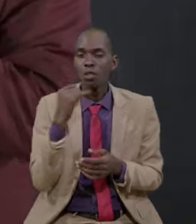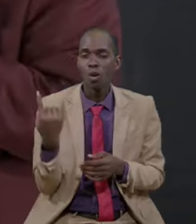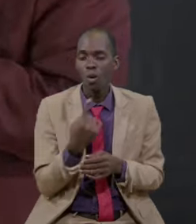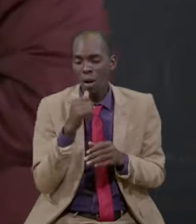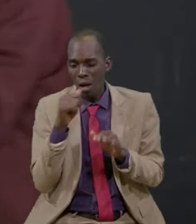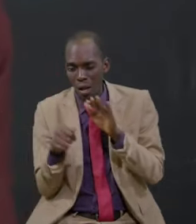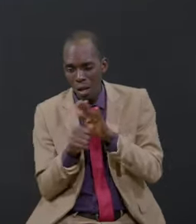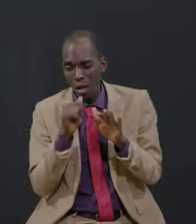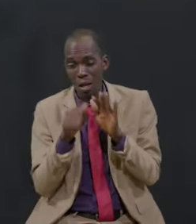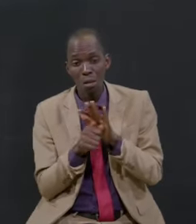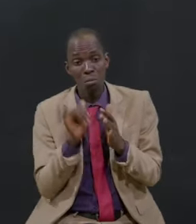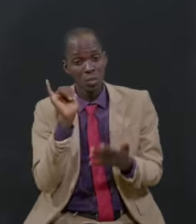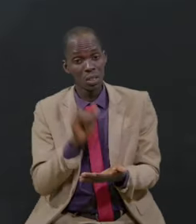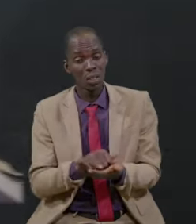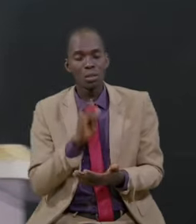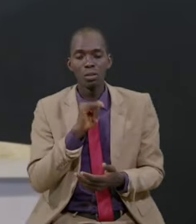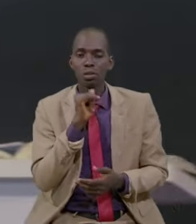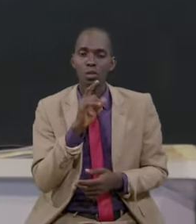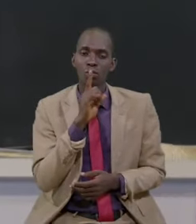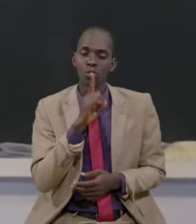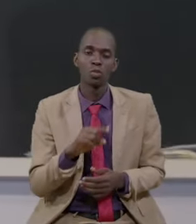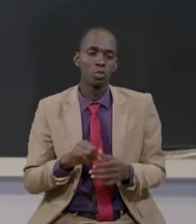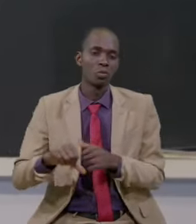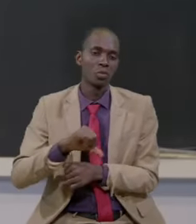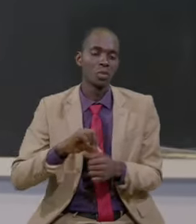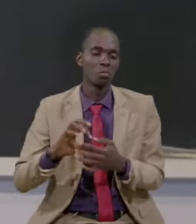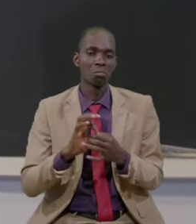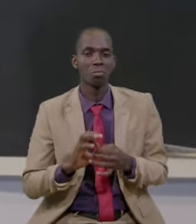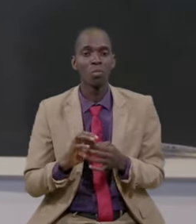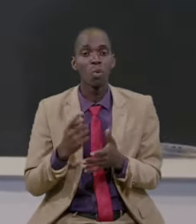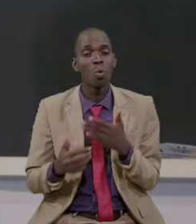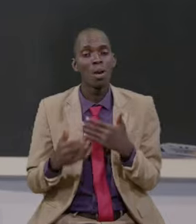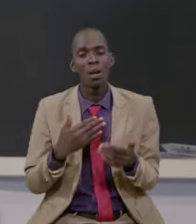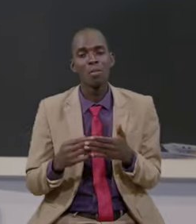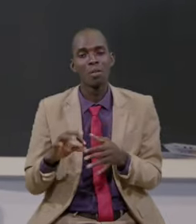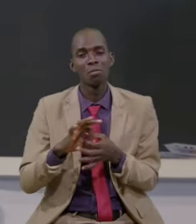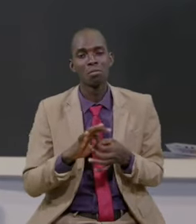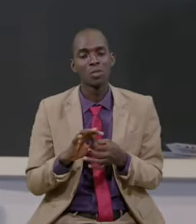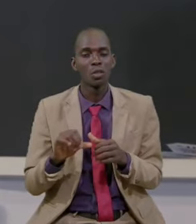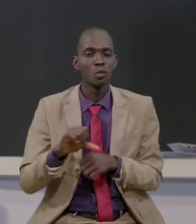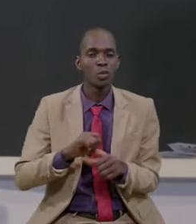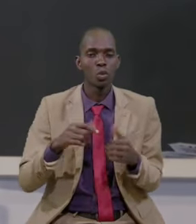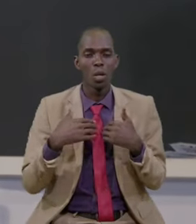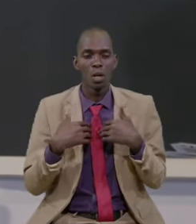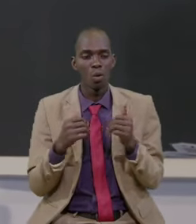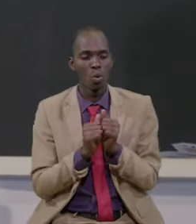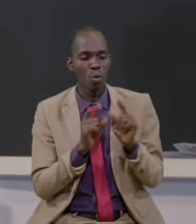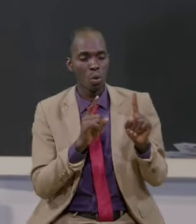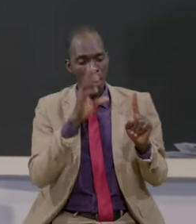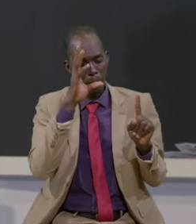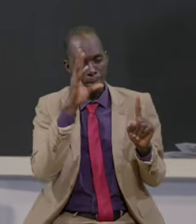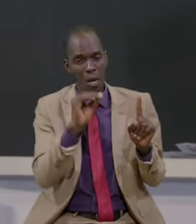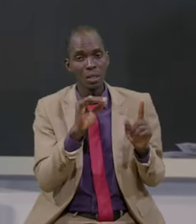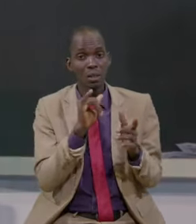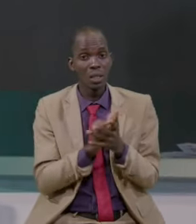vraie communion. Quelle que soit la communion que tu entretiens avec un homme, que si ton mari était